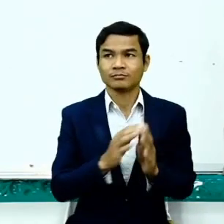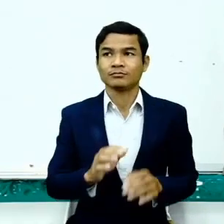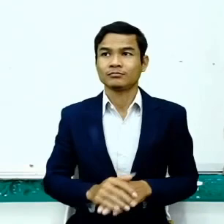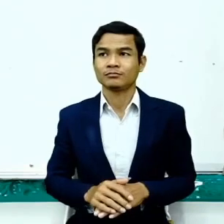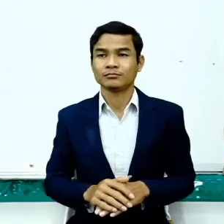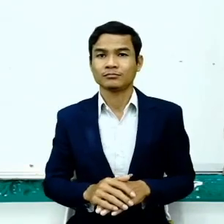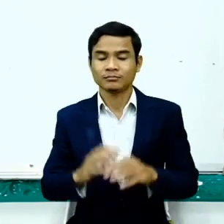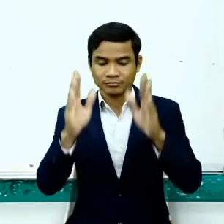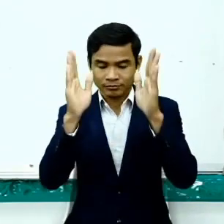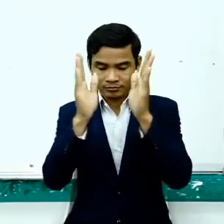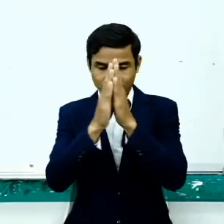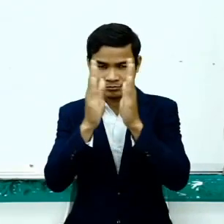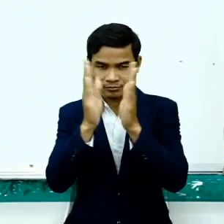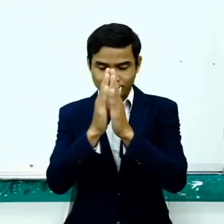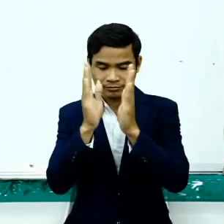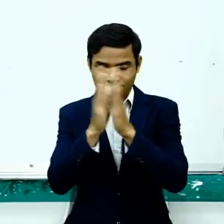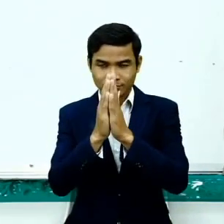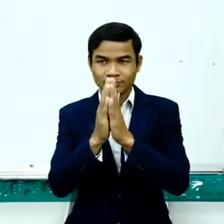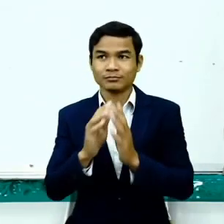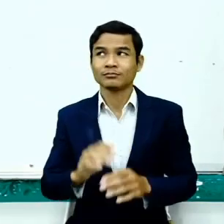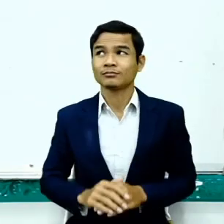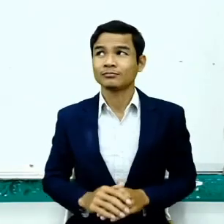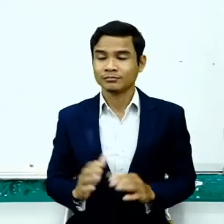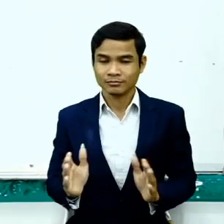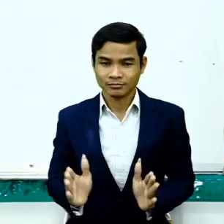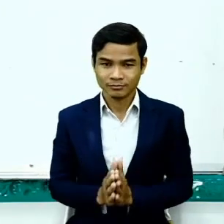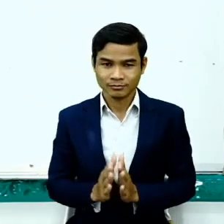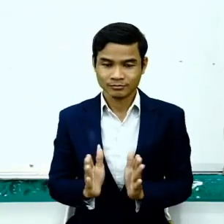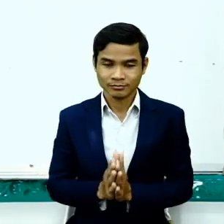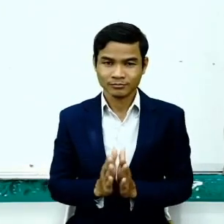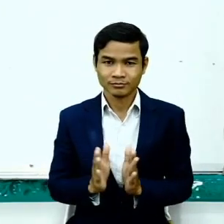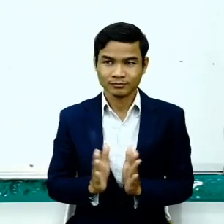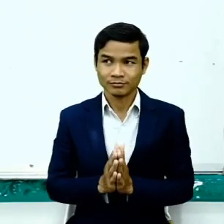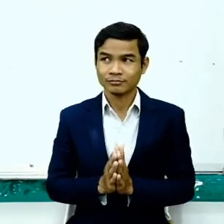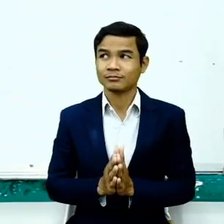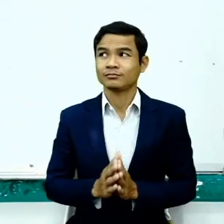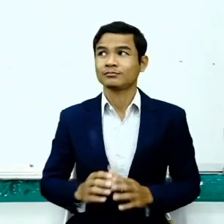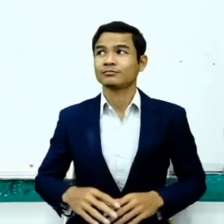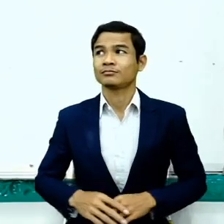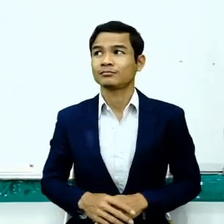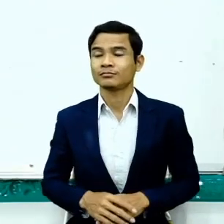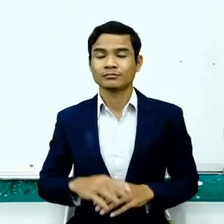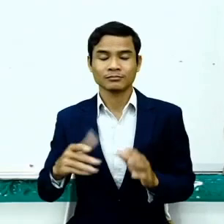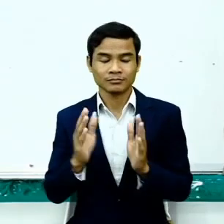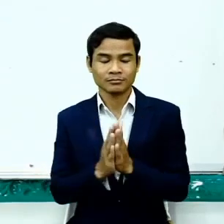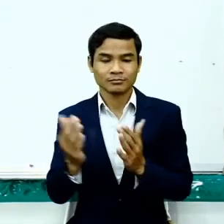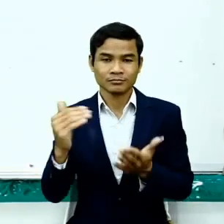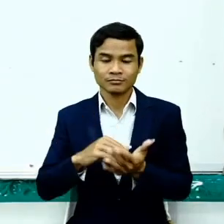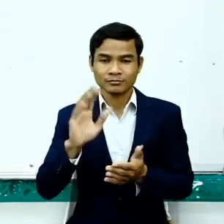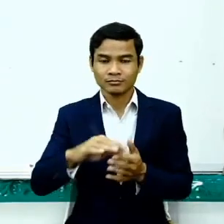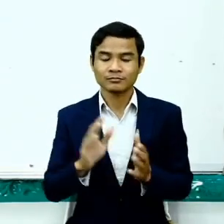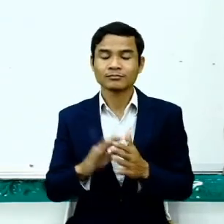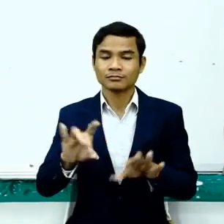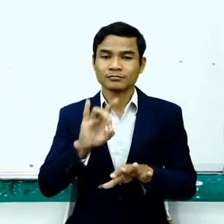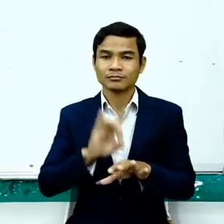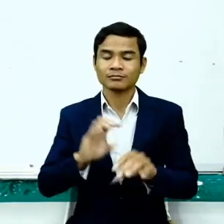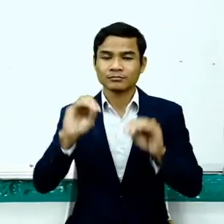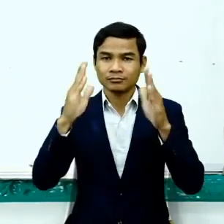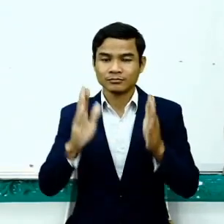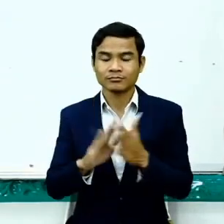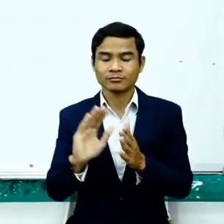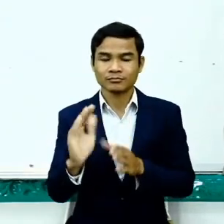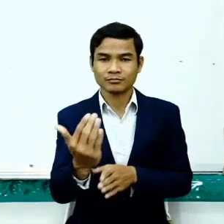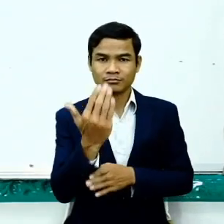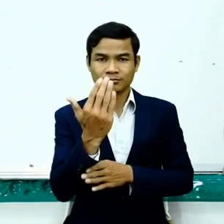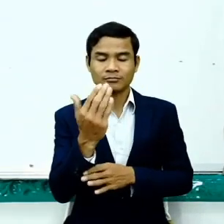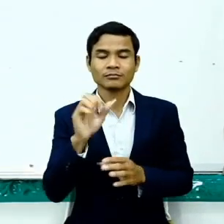bầy lỡ mũi pí bầy cớm mũi pí bầy chà chắc mà đó tiếp nó cứ bài khăn nông nát tới sẽ đám con đã đầy được sẽ đám